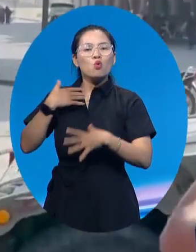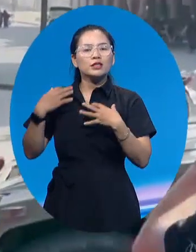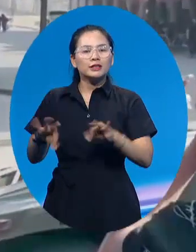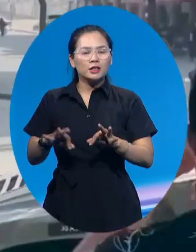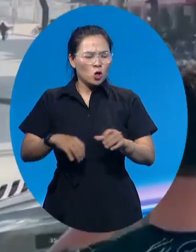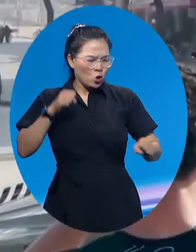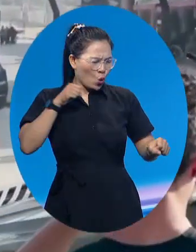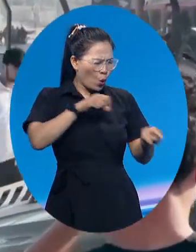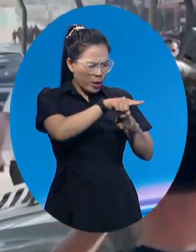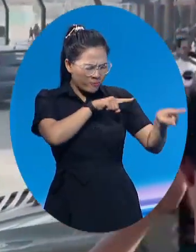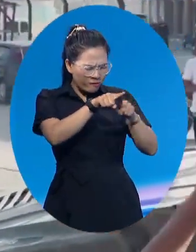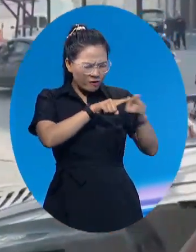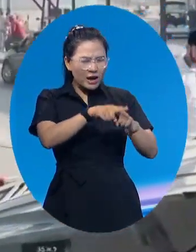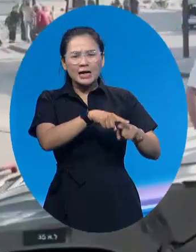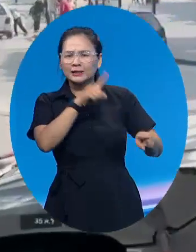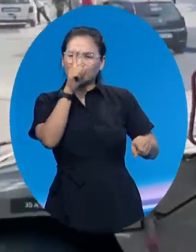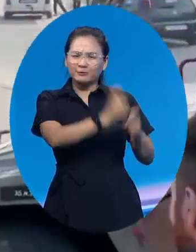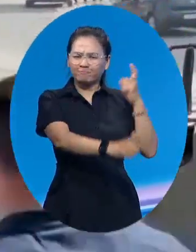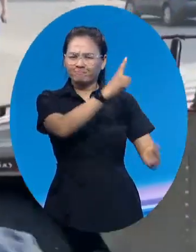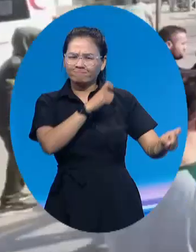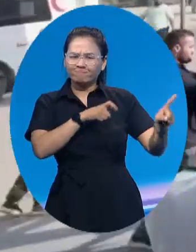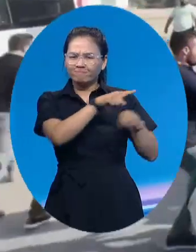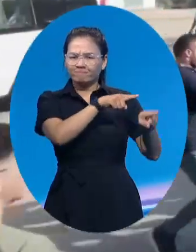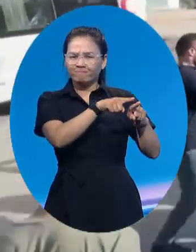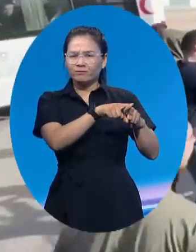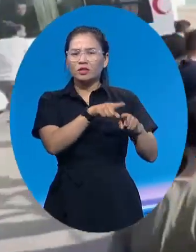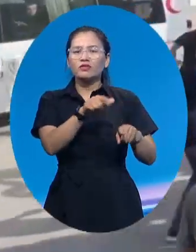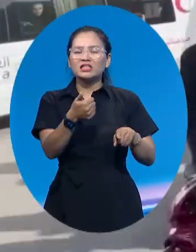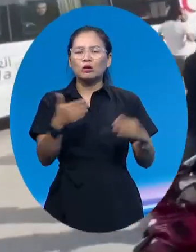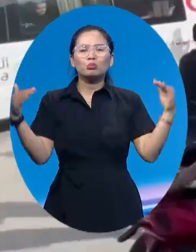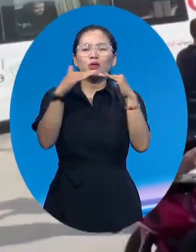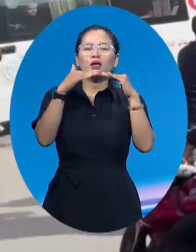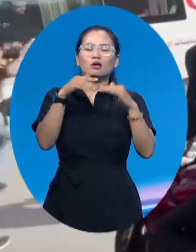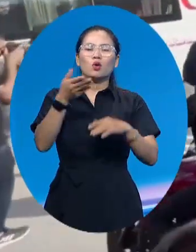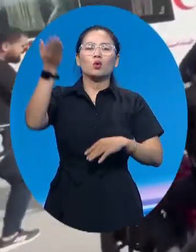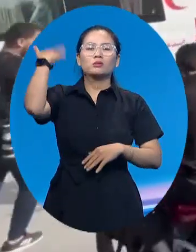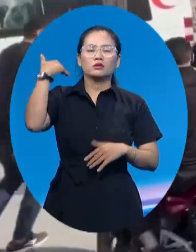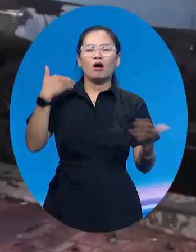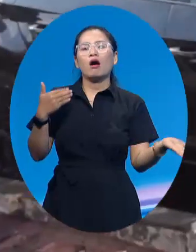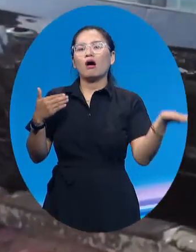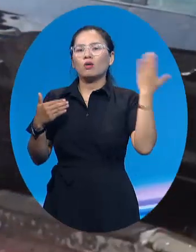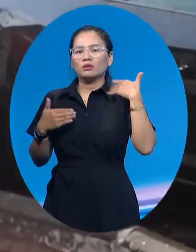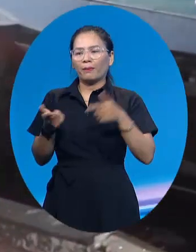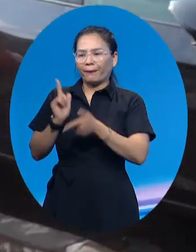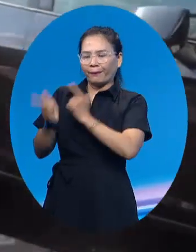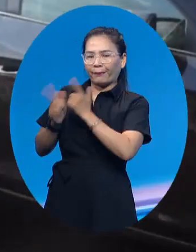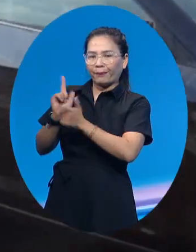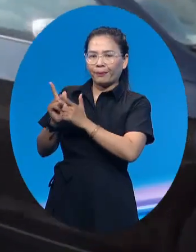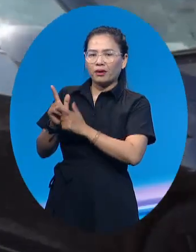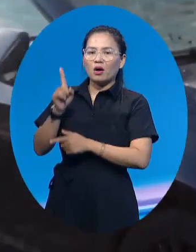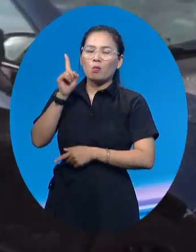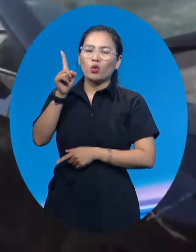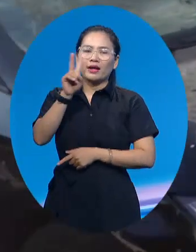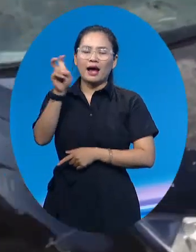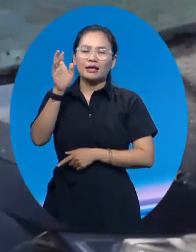diệt Hamas, lực lượng Palestine kiểm soát lãnh thổ dải Gaza để trả đũa vụ tấn công đẫm máu nhất vào dân thường trong lịch sử